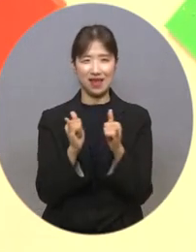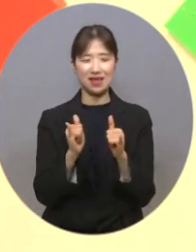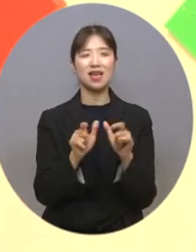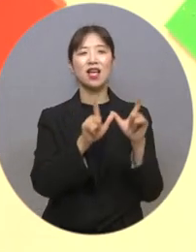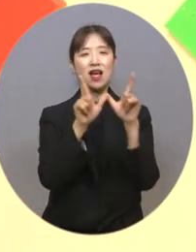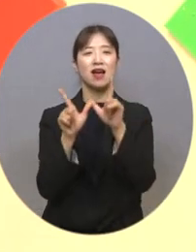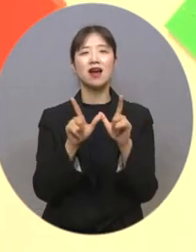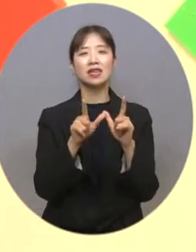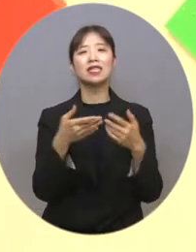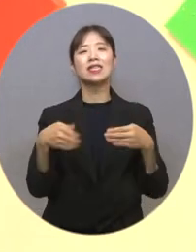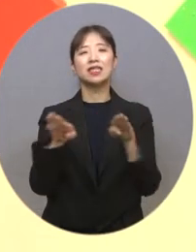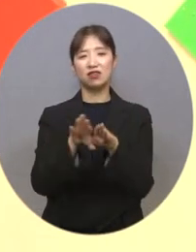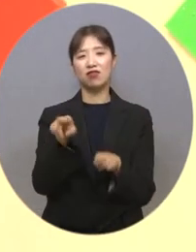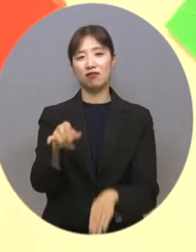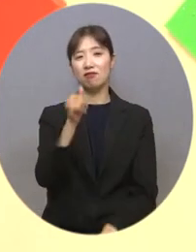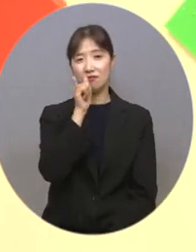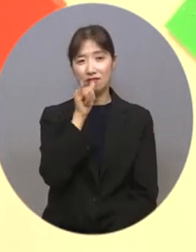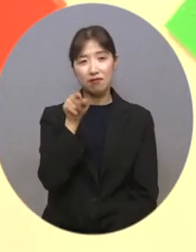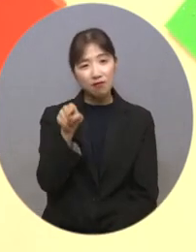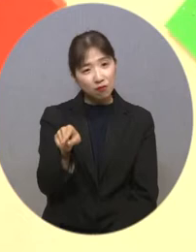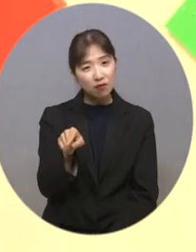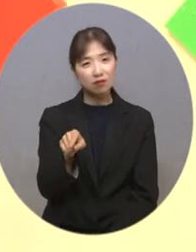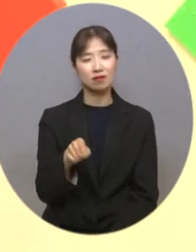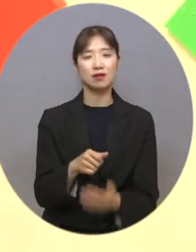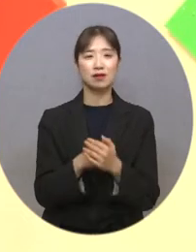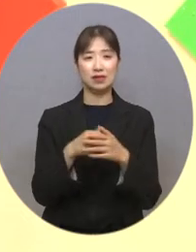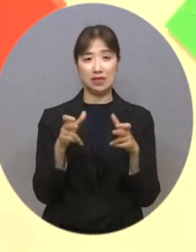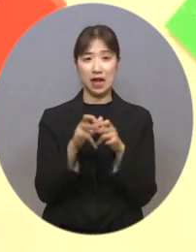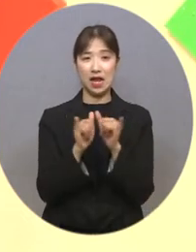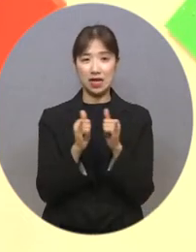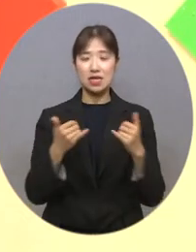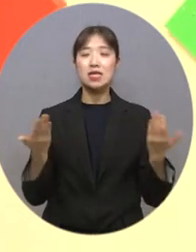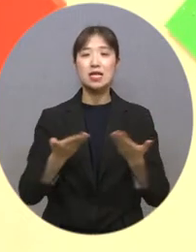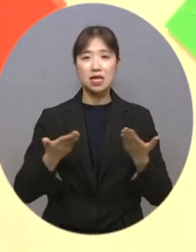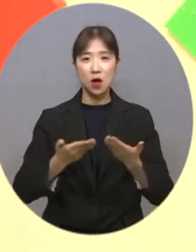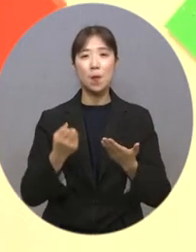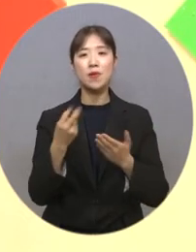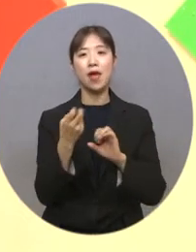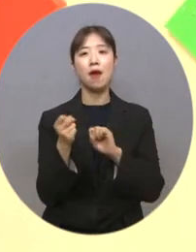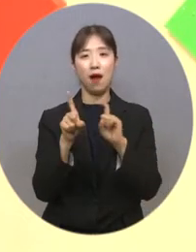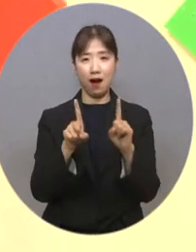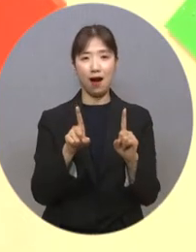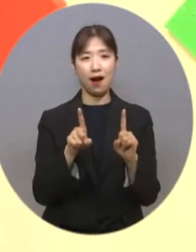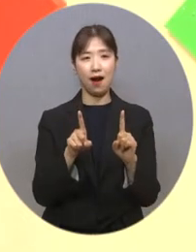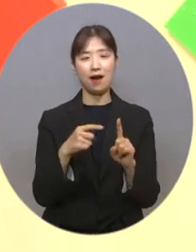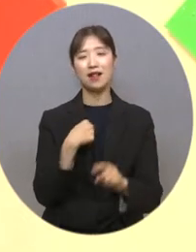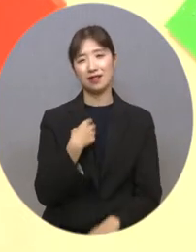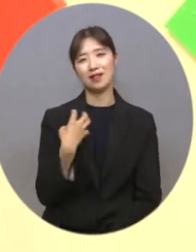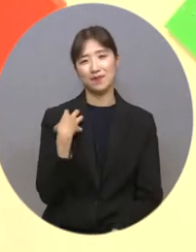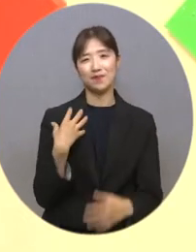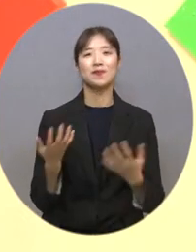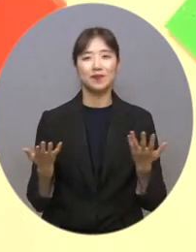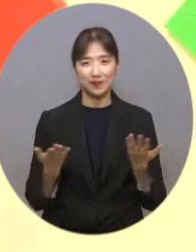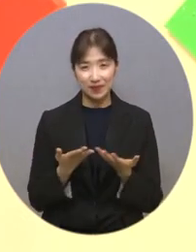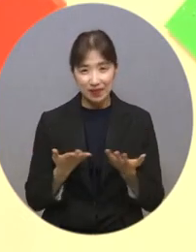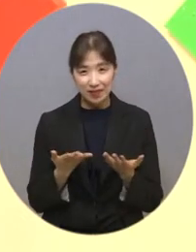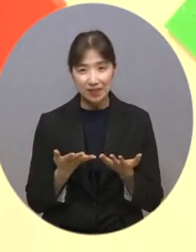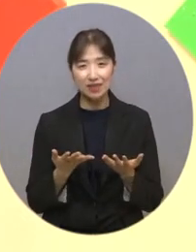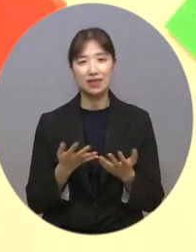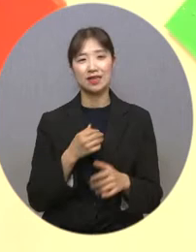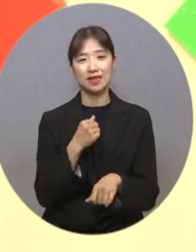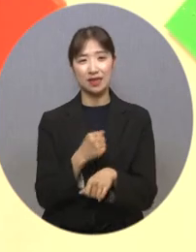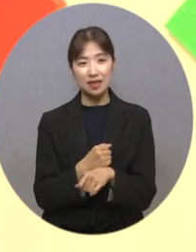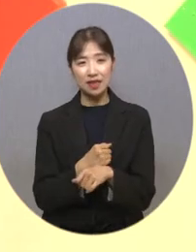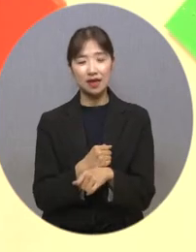이렇게 있었어요. 네. 이제 그 거주시설에서 장애인들의 직업재활을 이제 담당을 이렇게 하다가 이제